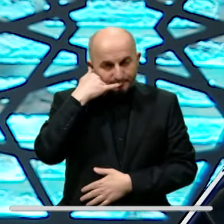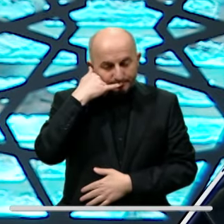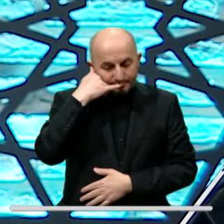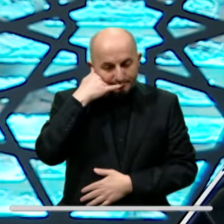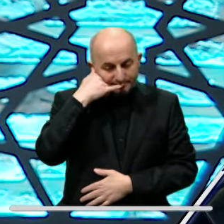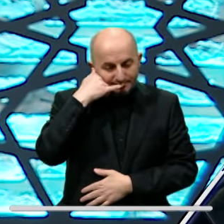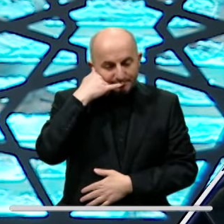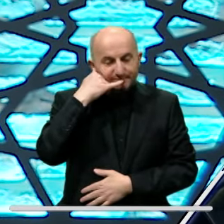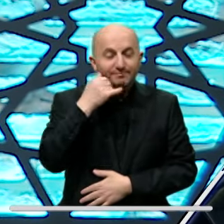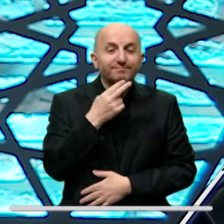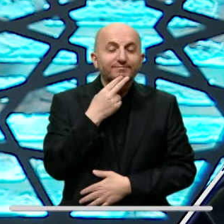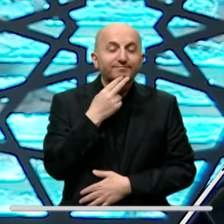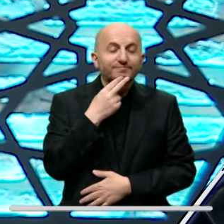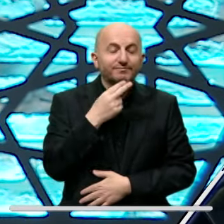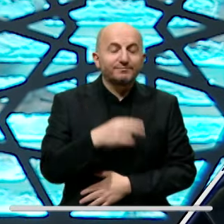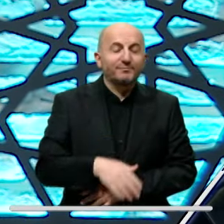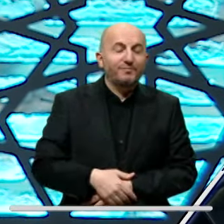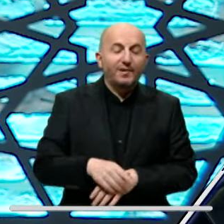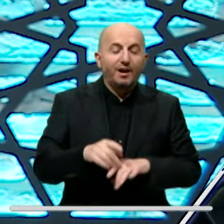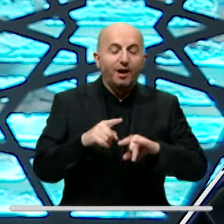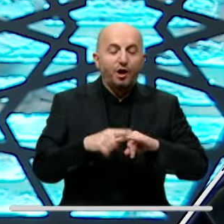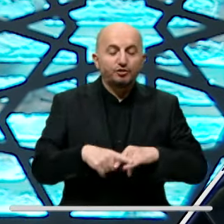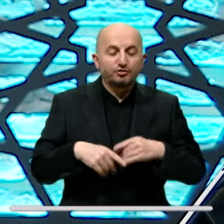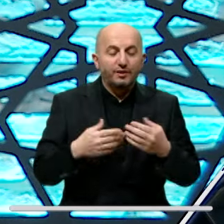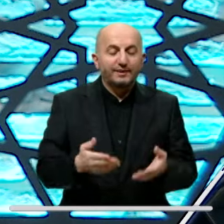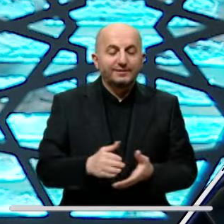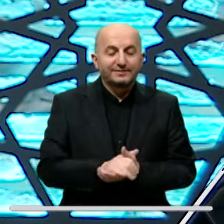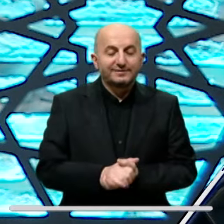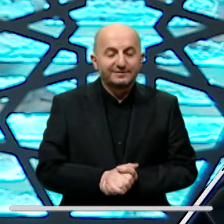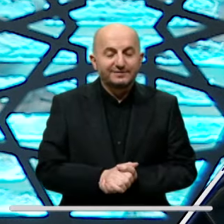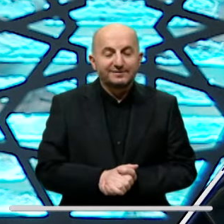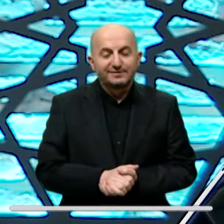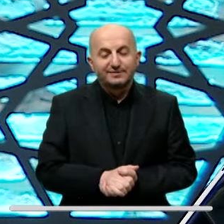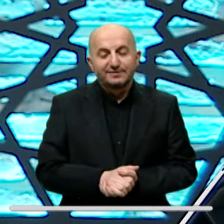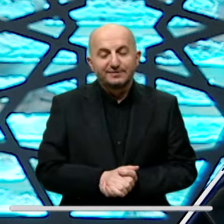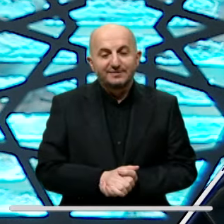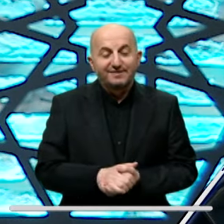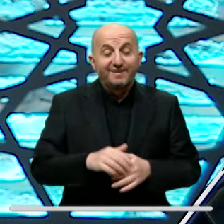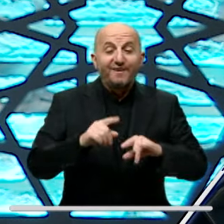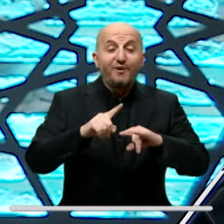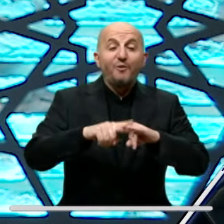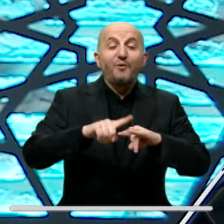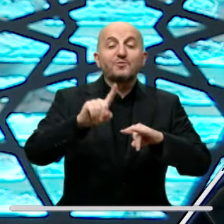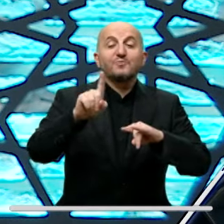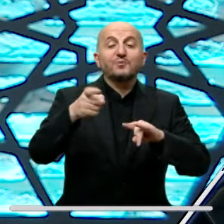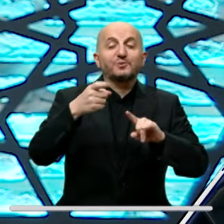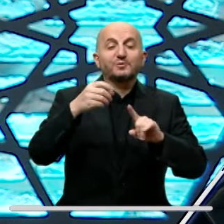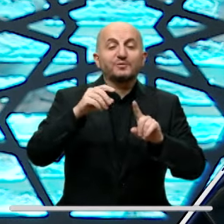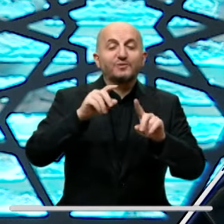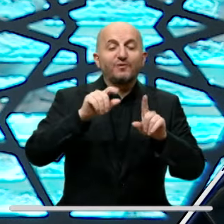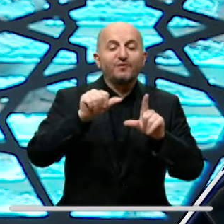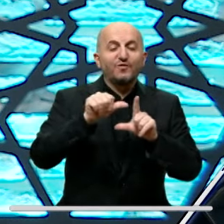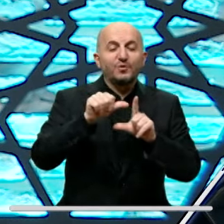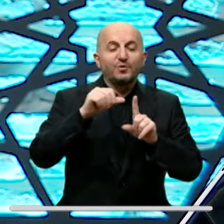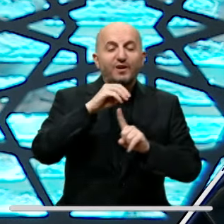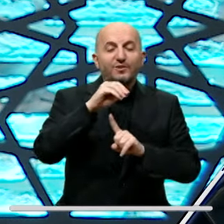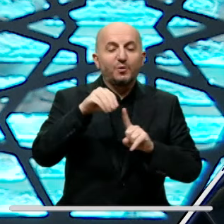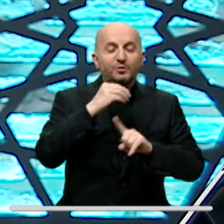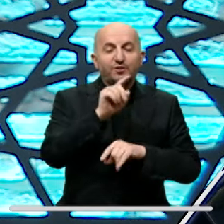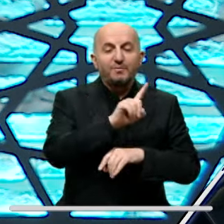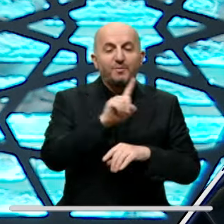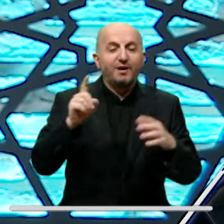Hanım telefon attığımızda. Hoş geldiniz efendim. Hoş bulduk. Hoş bulduk Furkan Hocam. Buyurun. Hayırlı